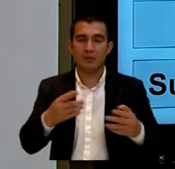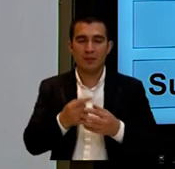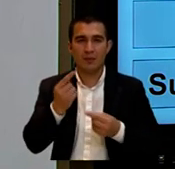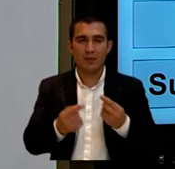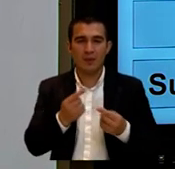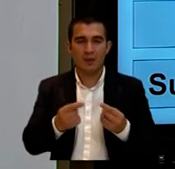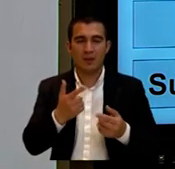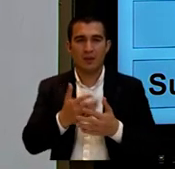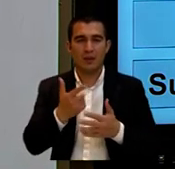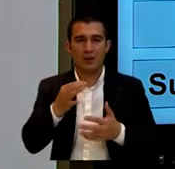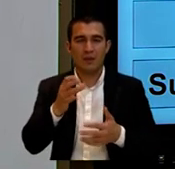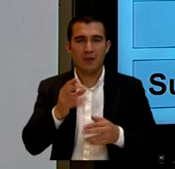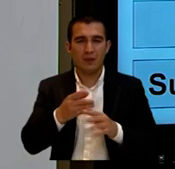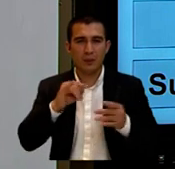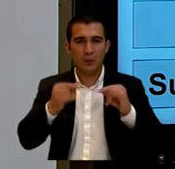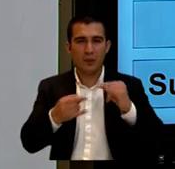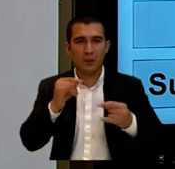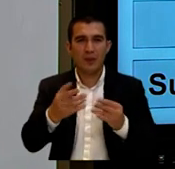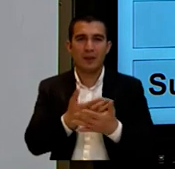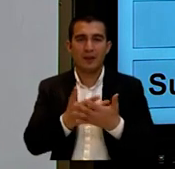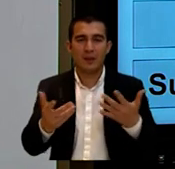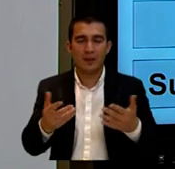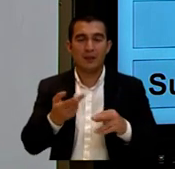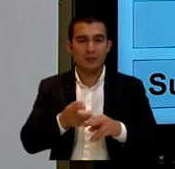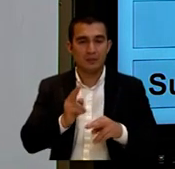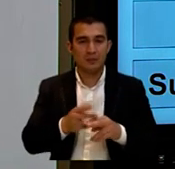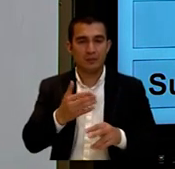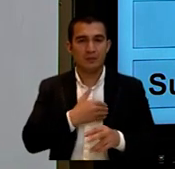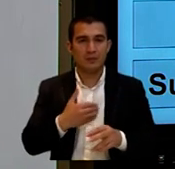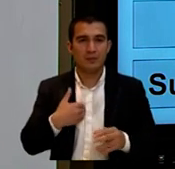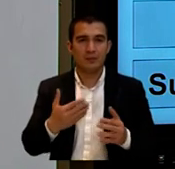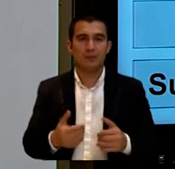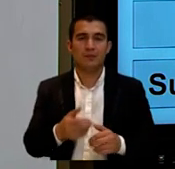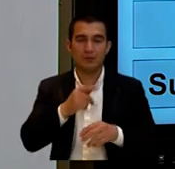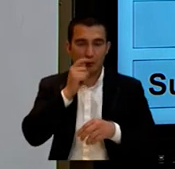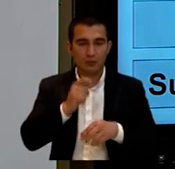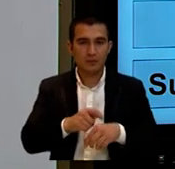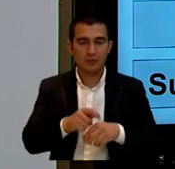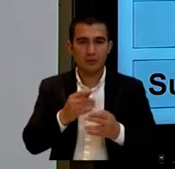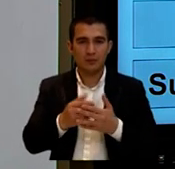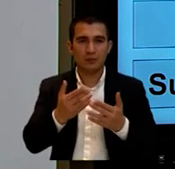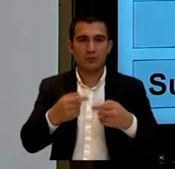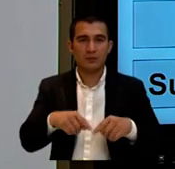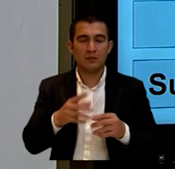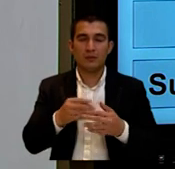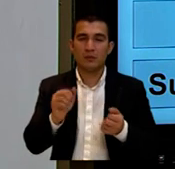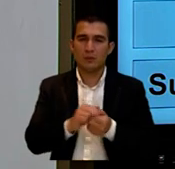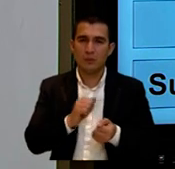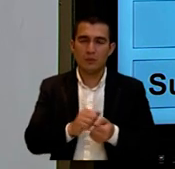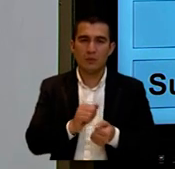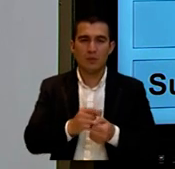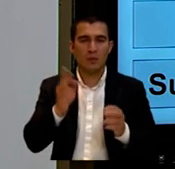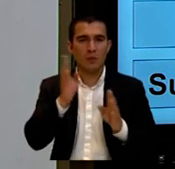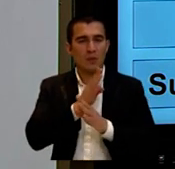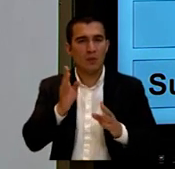ғават, сман, кәттәкчілерге егі болген ұпкәнің үзеге келеші. Қүшләр сүнфі де есі, ғам құрғылықты, ғам